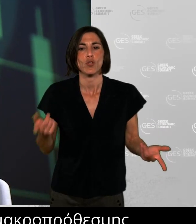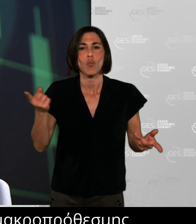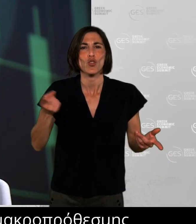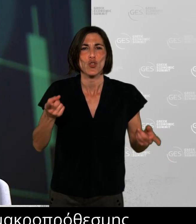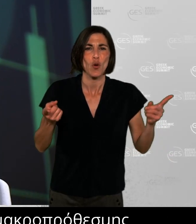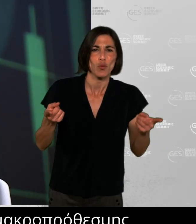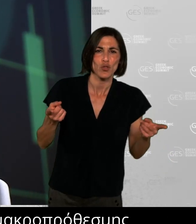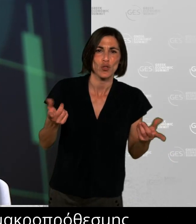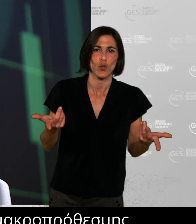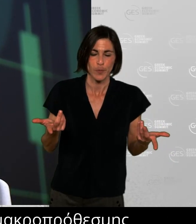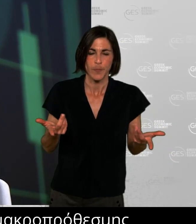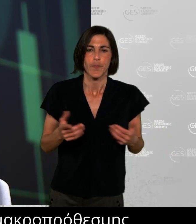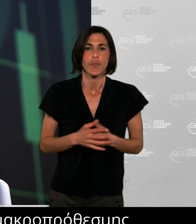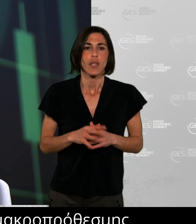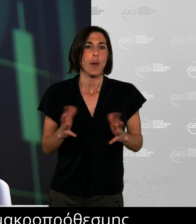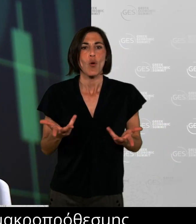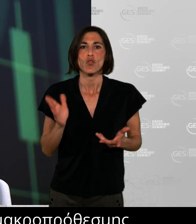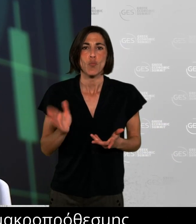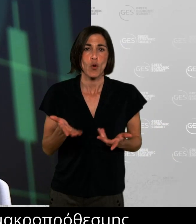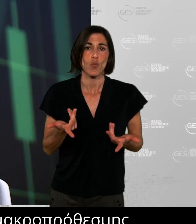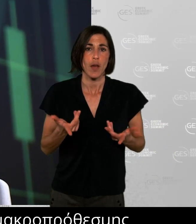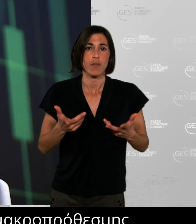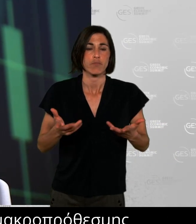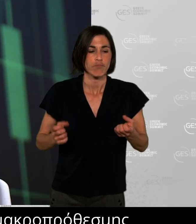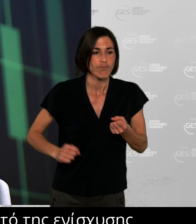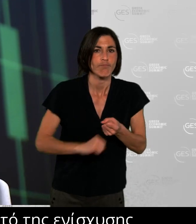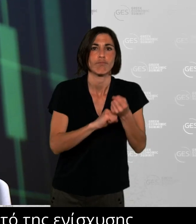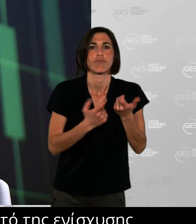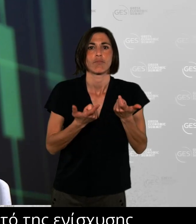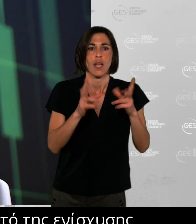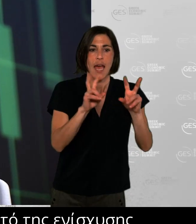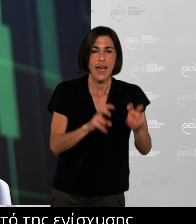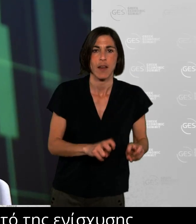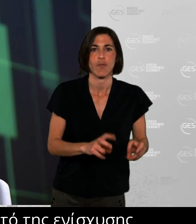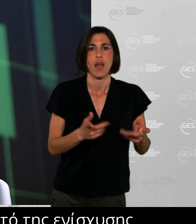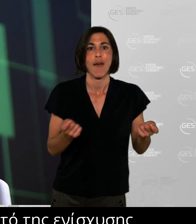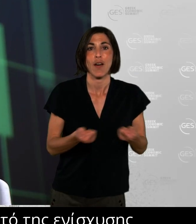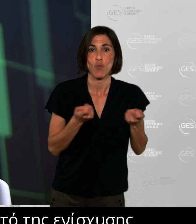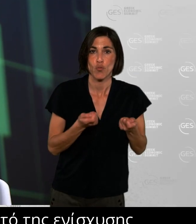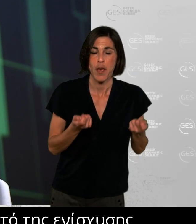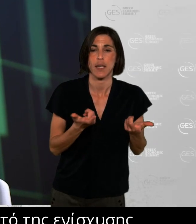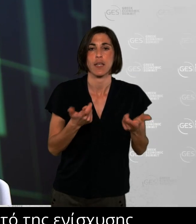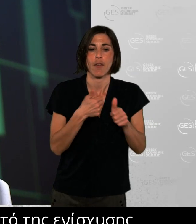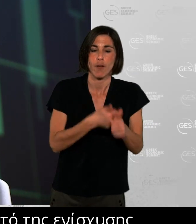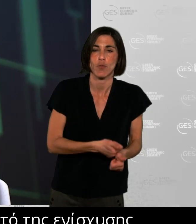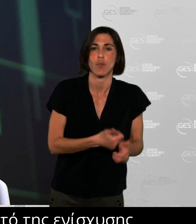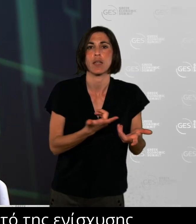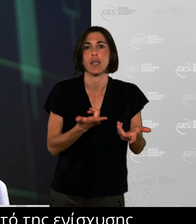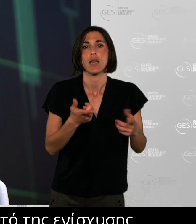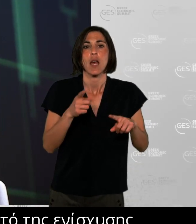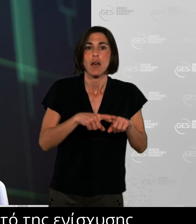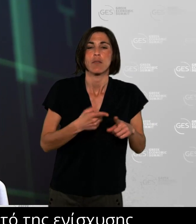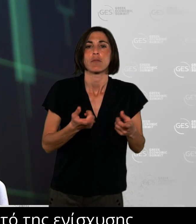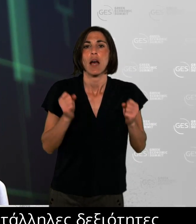αυτό της ενίσχυσης εφαρμοσμένης έρευνας, της εκπαίδευσης στις κατάλληλες δεξιότητες, της προστασίας και αξιοποίησης της πνευματικής